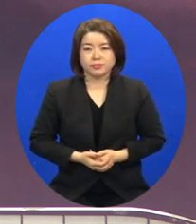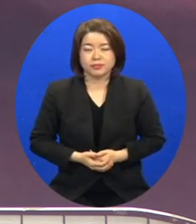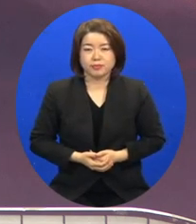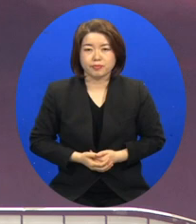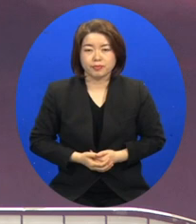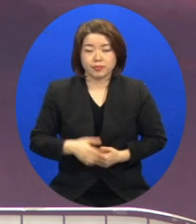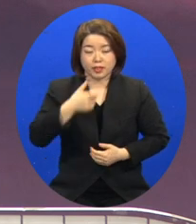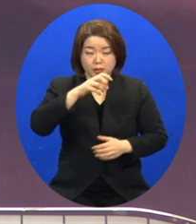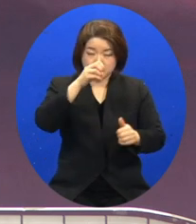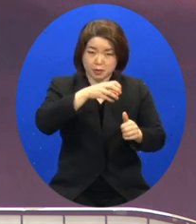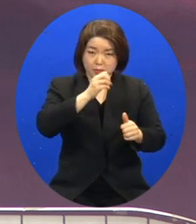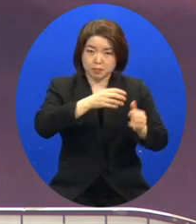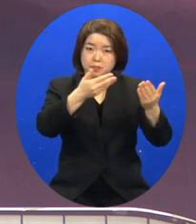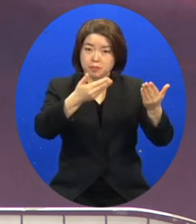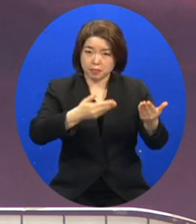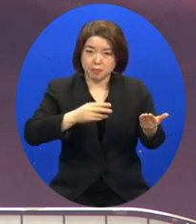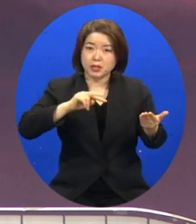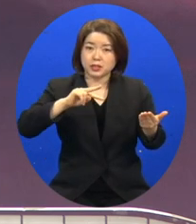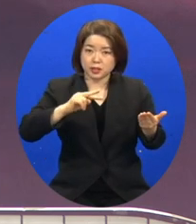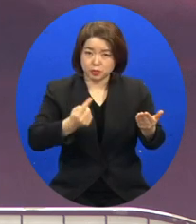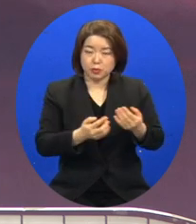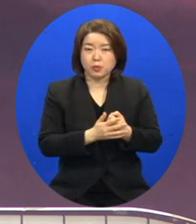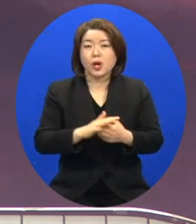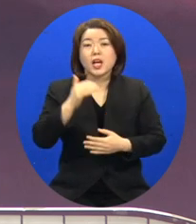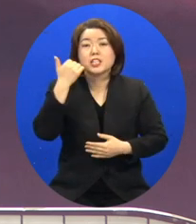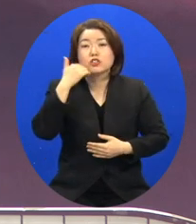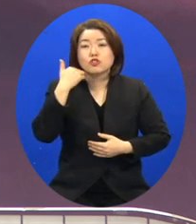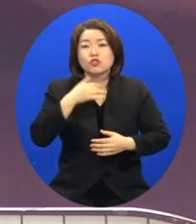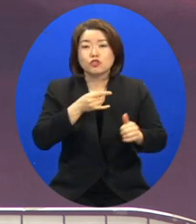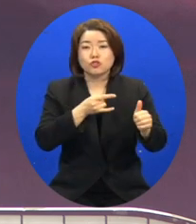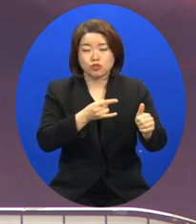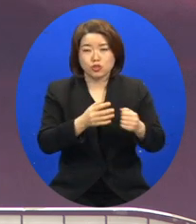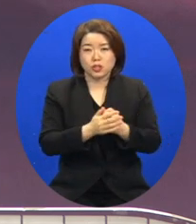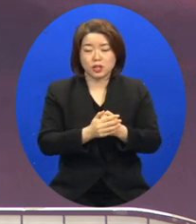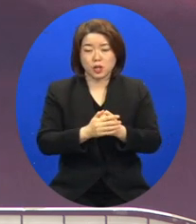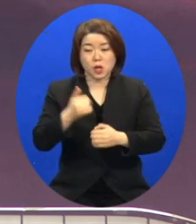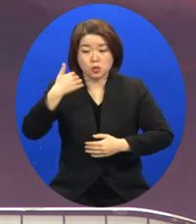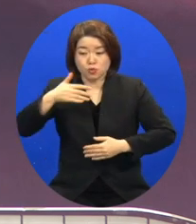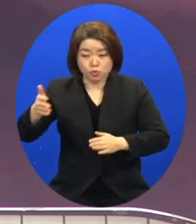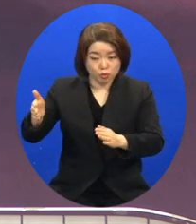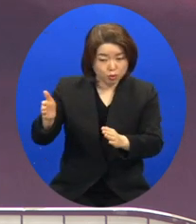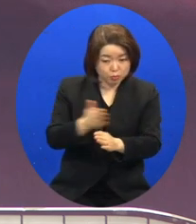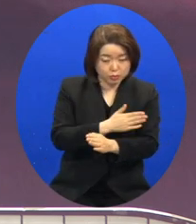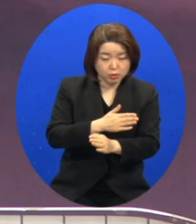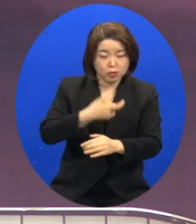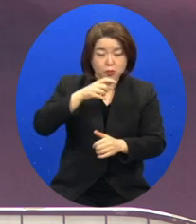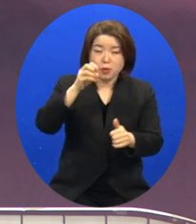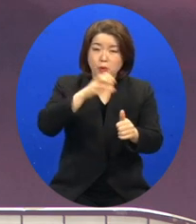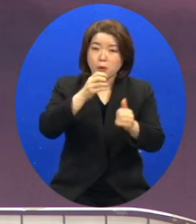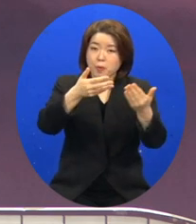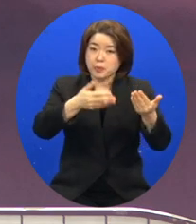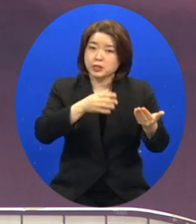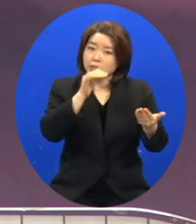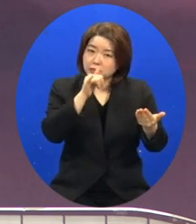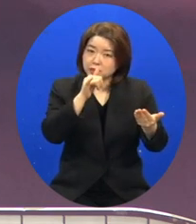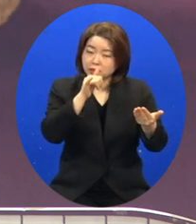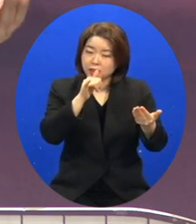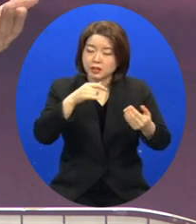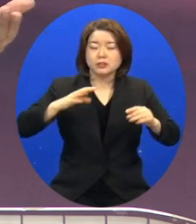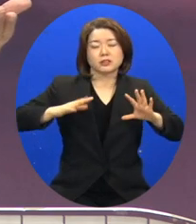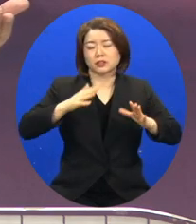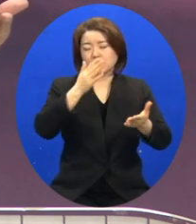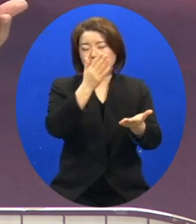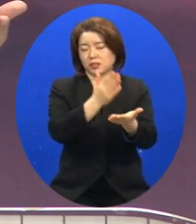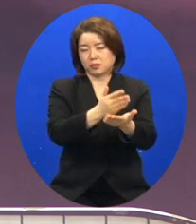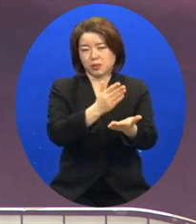제례 를 받아도 누구에게 누구로부터 세례를 받았는가 그 자랑하지 말아야